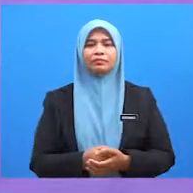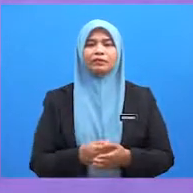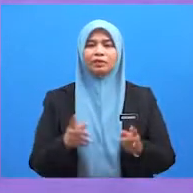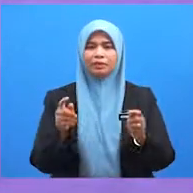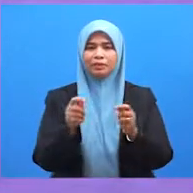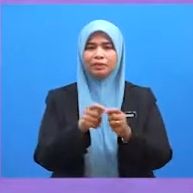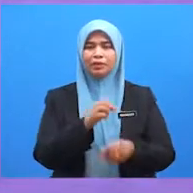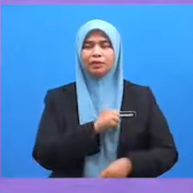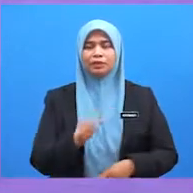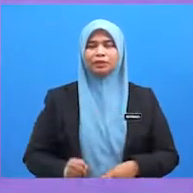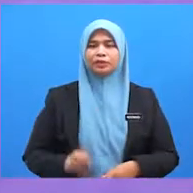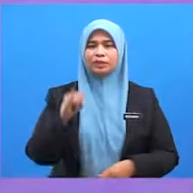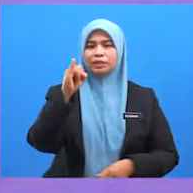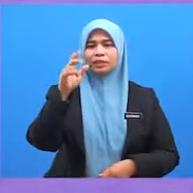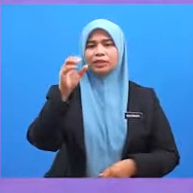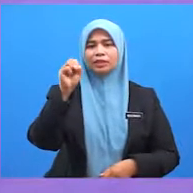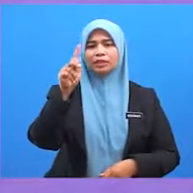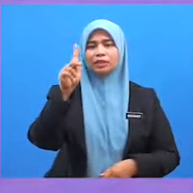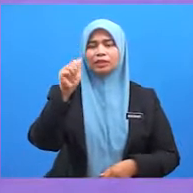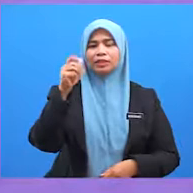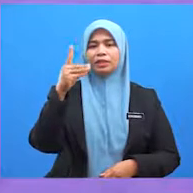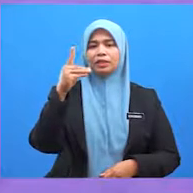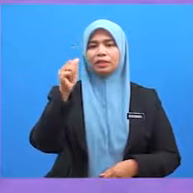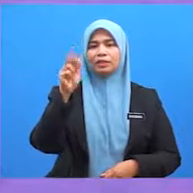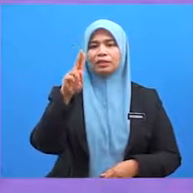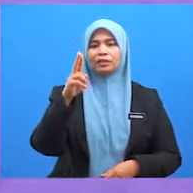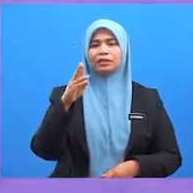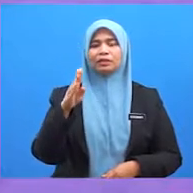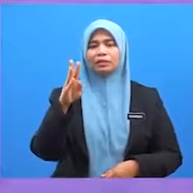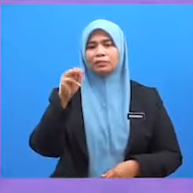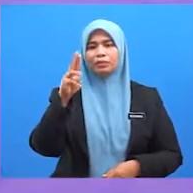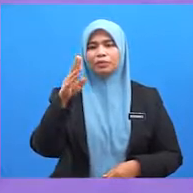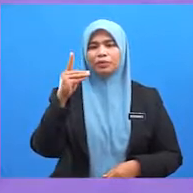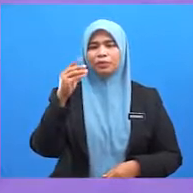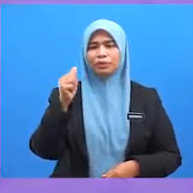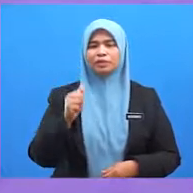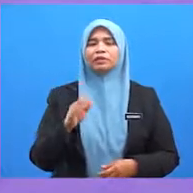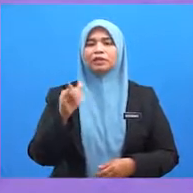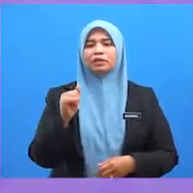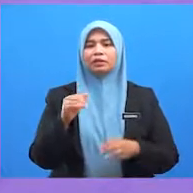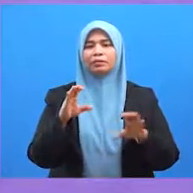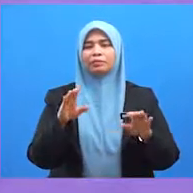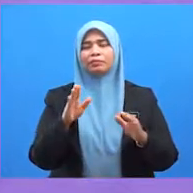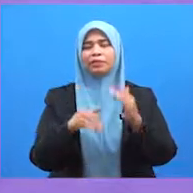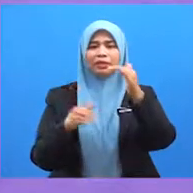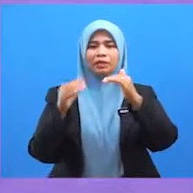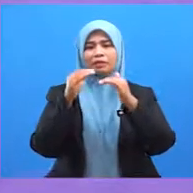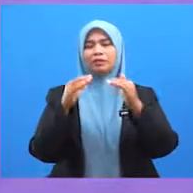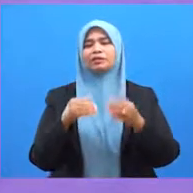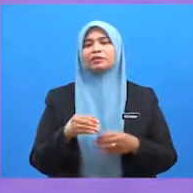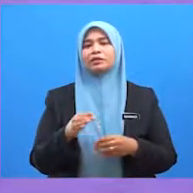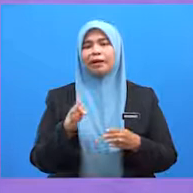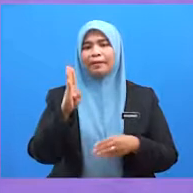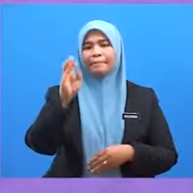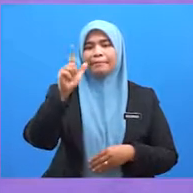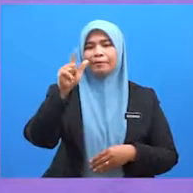Alam telah menubuhkan lembaga pelaksana pendidikan yang terdiri daripada Balai